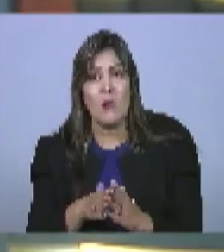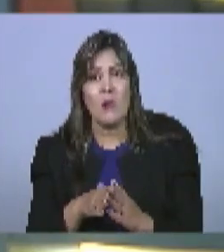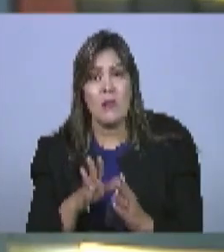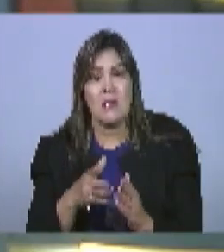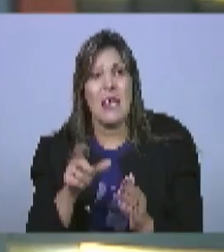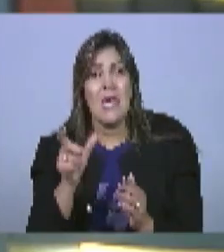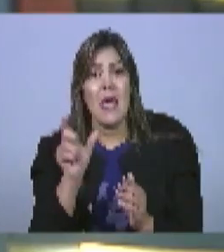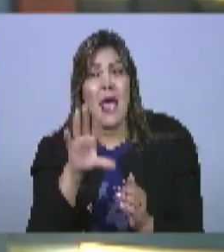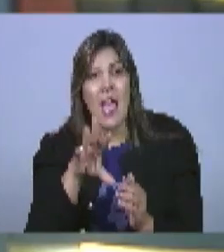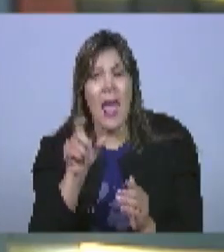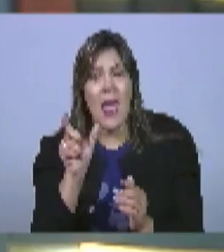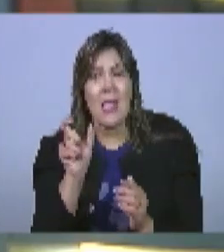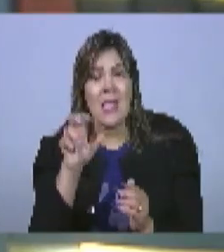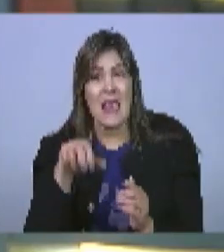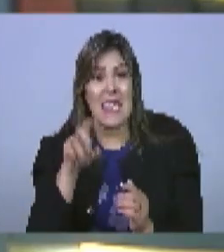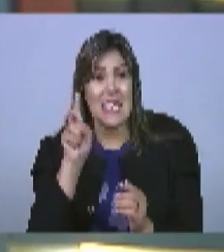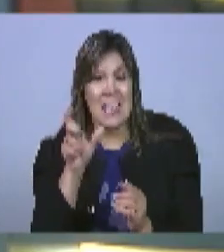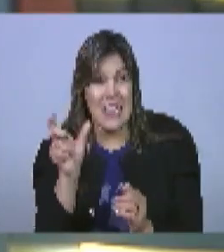هنيه